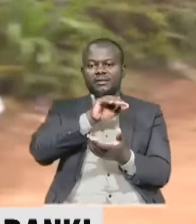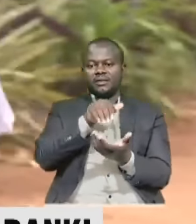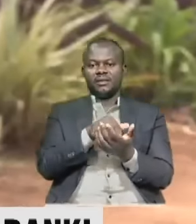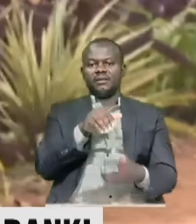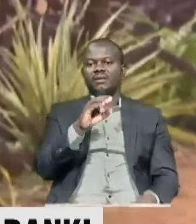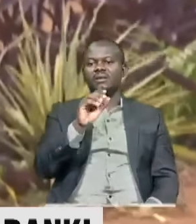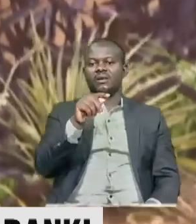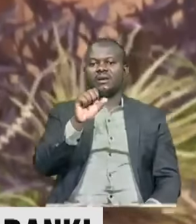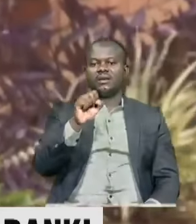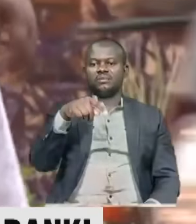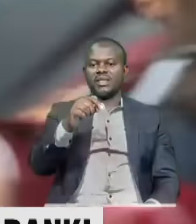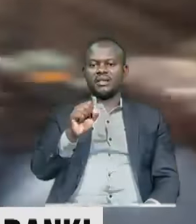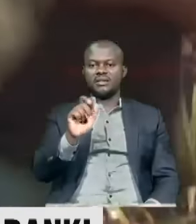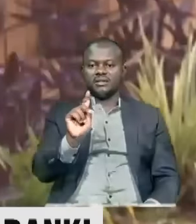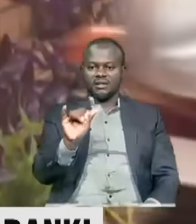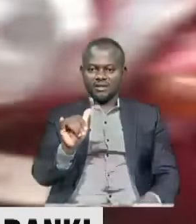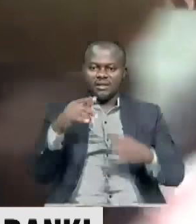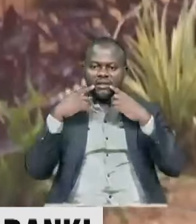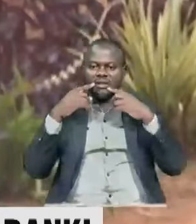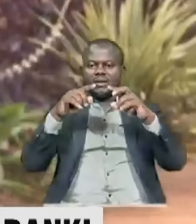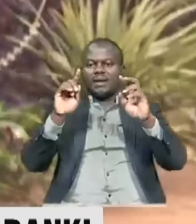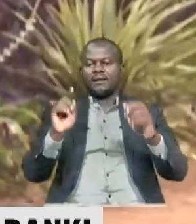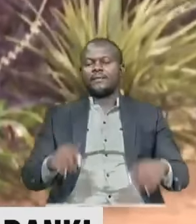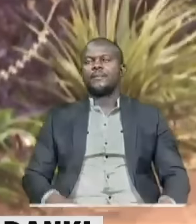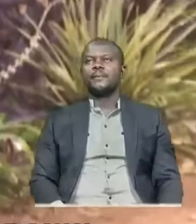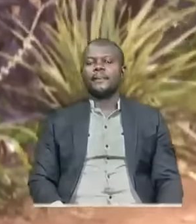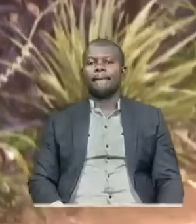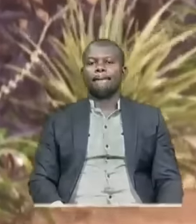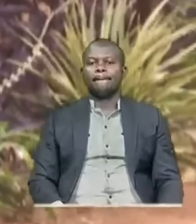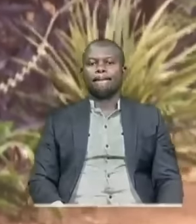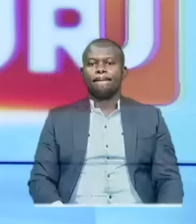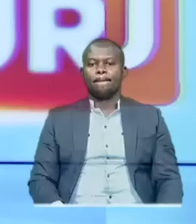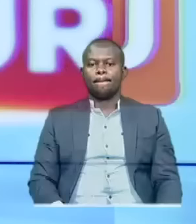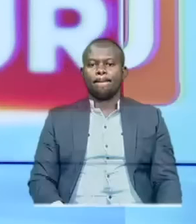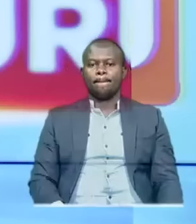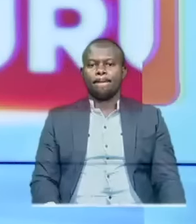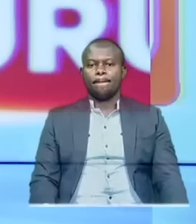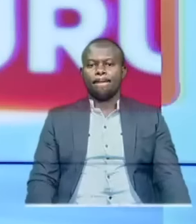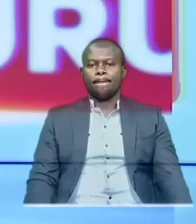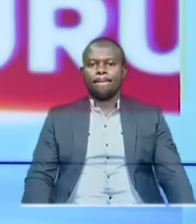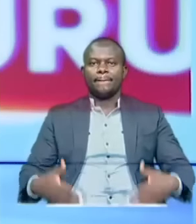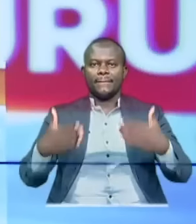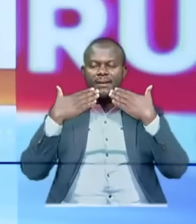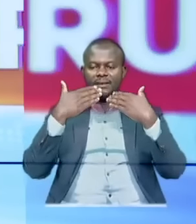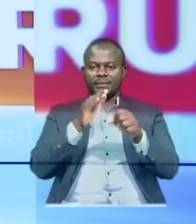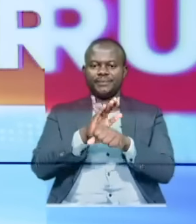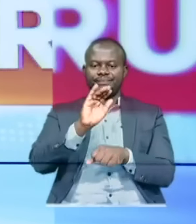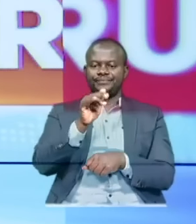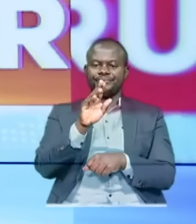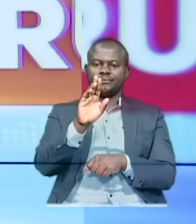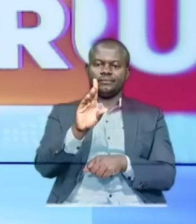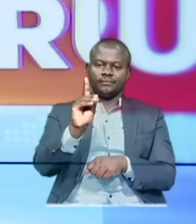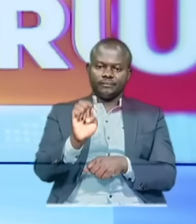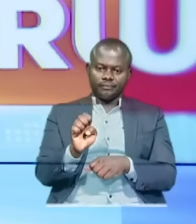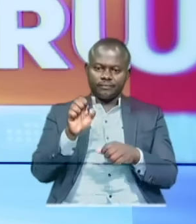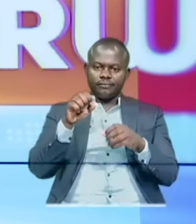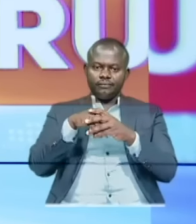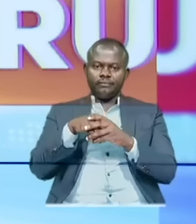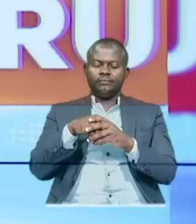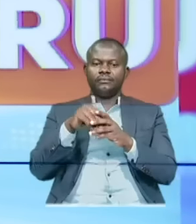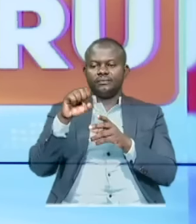kibitangaza Jean Claude Mutuyezu I Kigali Urakoze cyane Jean Claude Mutuyezu. Naho mu